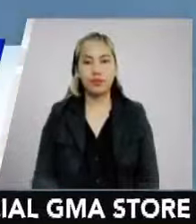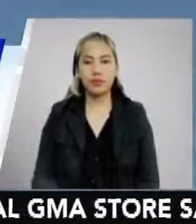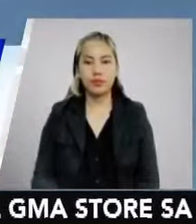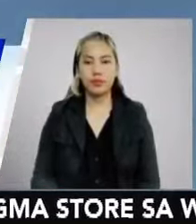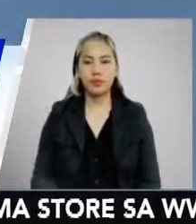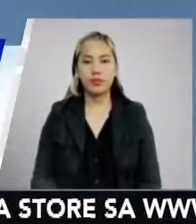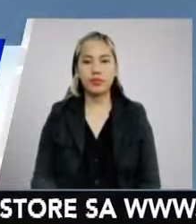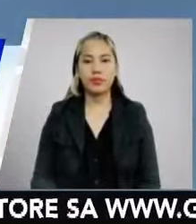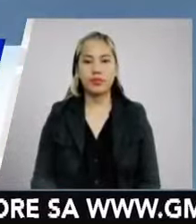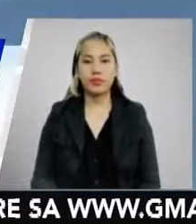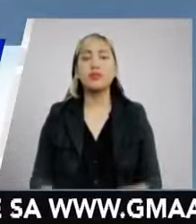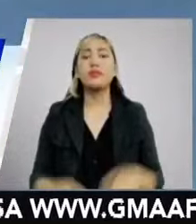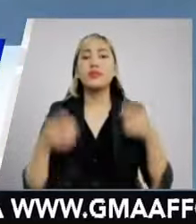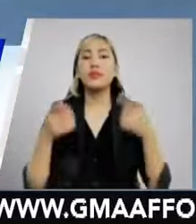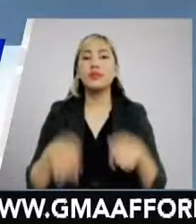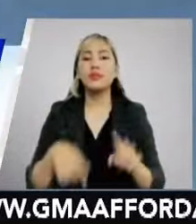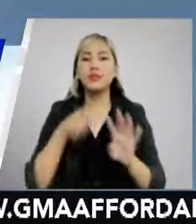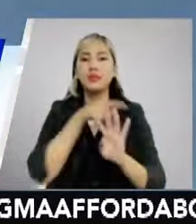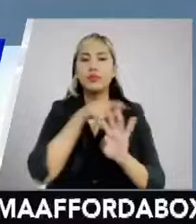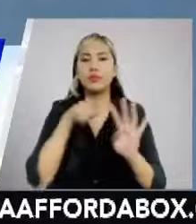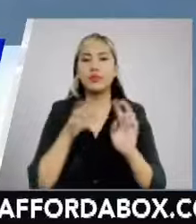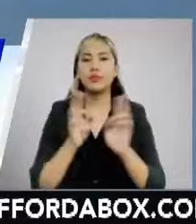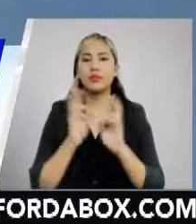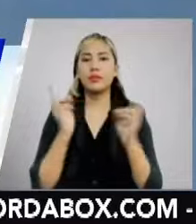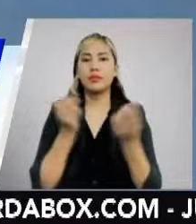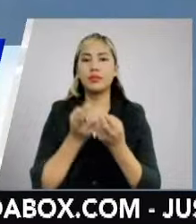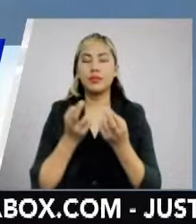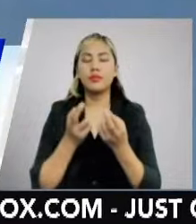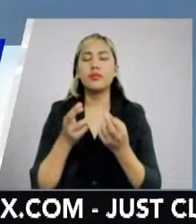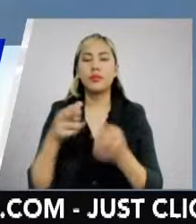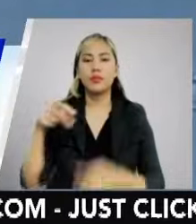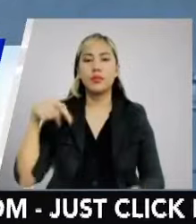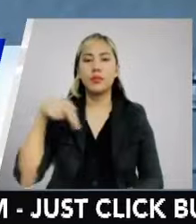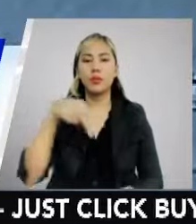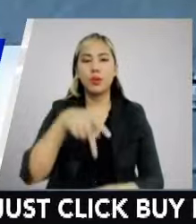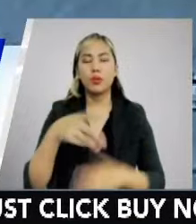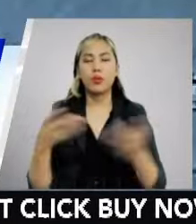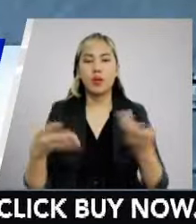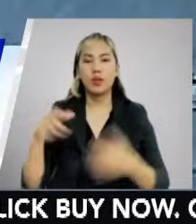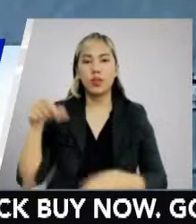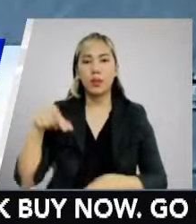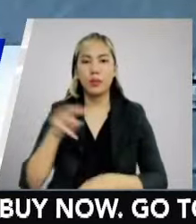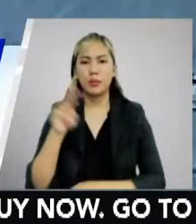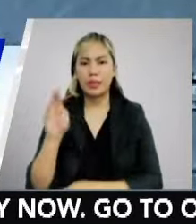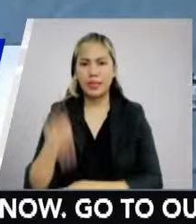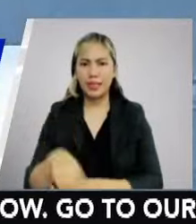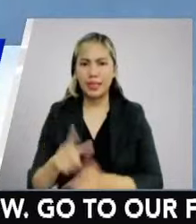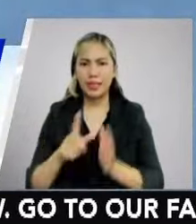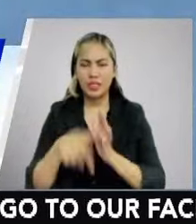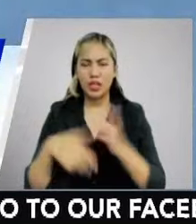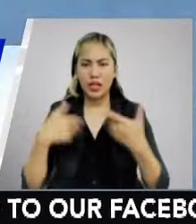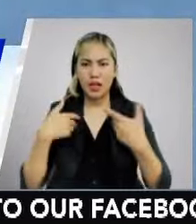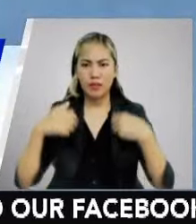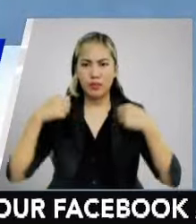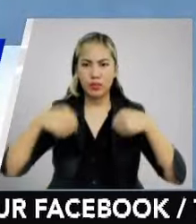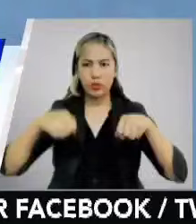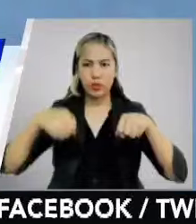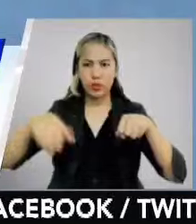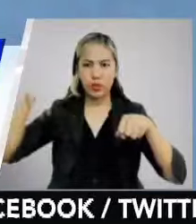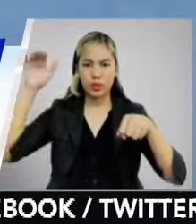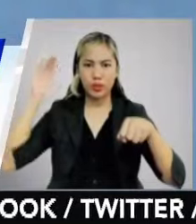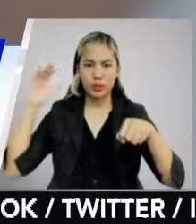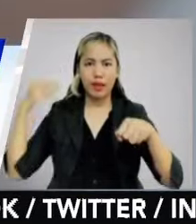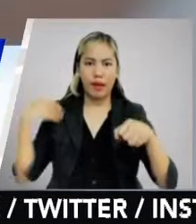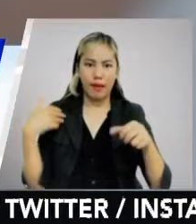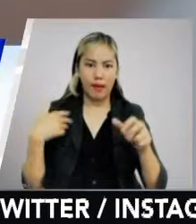Naglalakad ang apat na magkakaanak sa gilid ng Carlos Palanca Street sa Quiapo, Maynila nang mabangga sila ng humaharurot na tricycle.